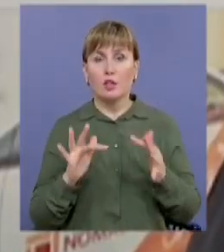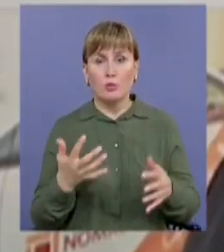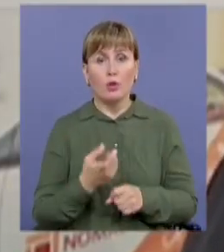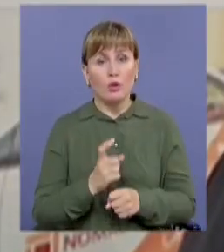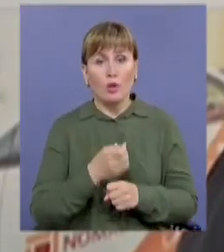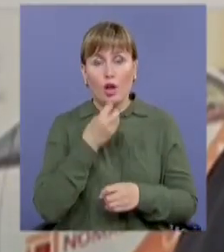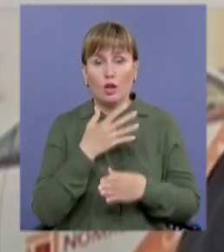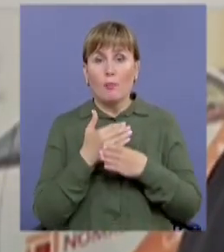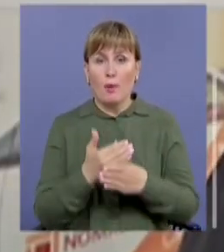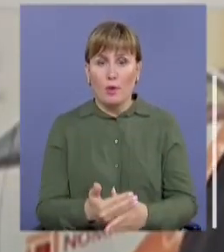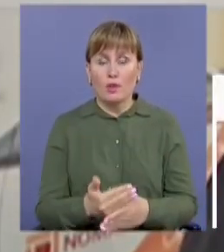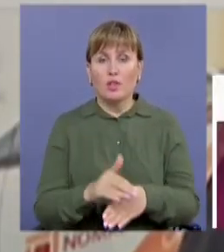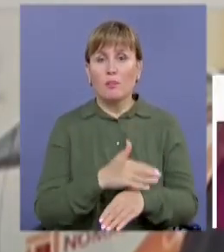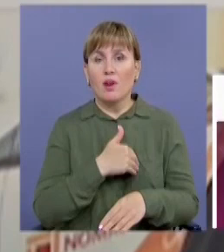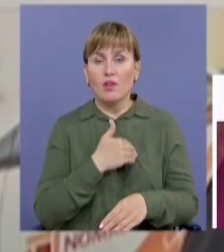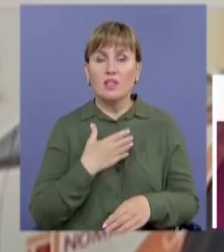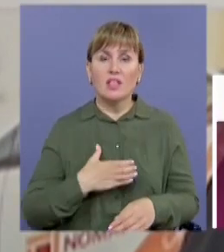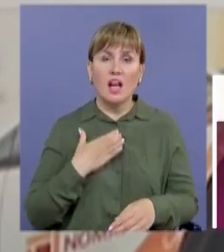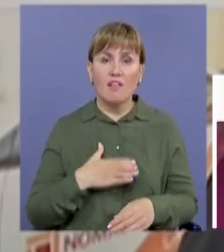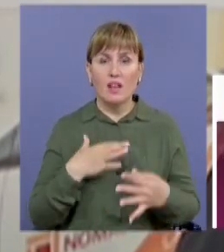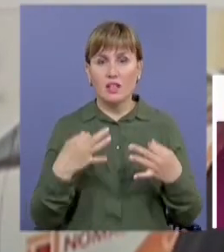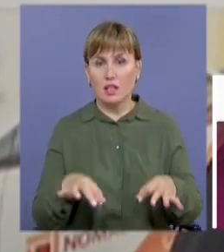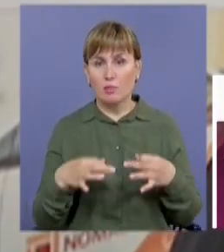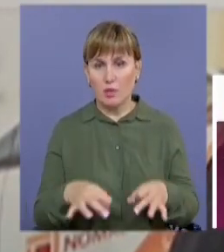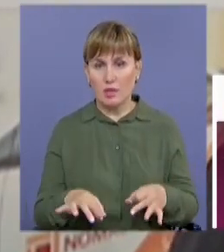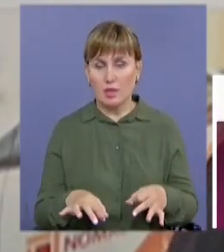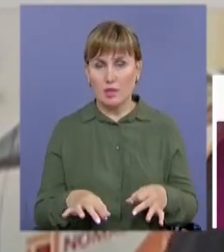очень хорошо поможет добровольное страхование автомобильного транспорта.